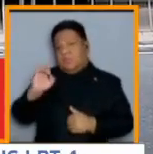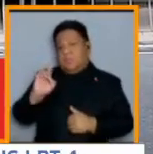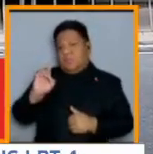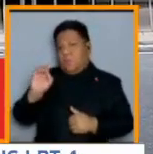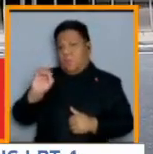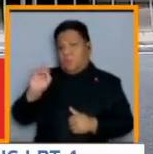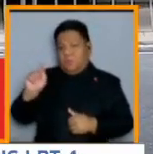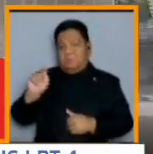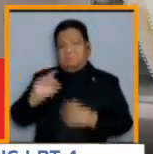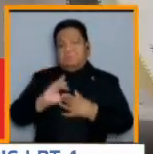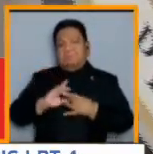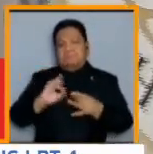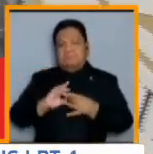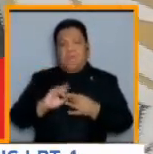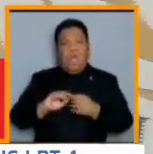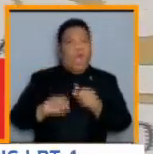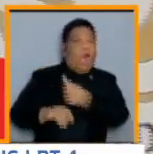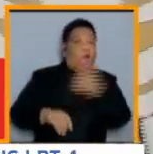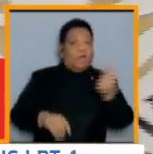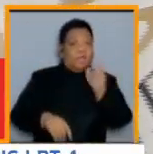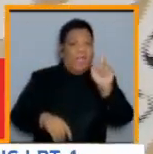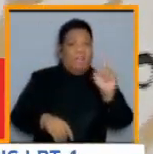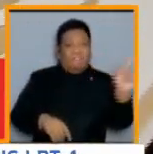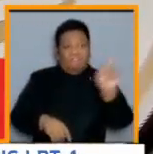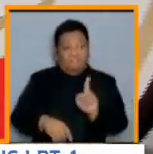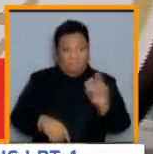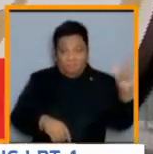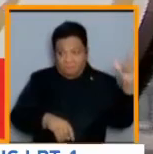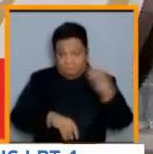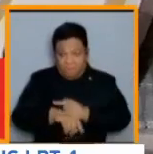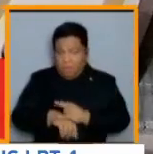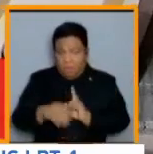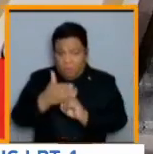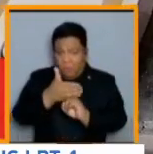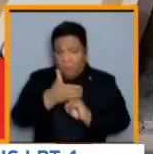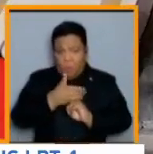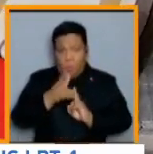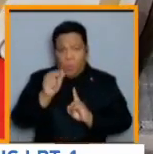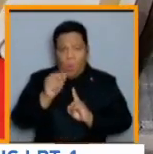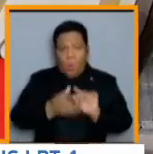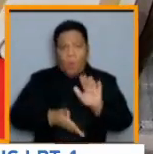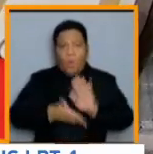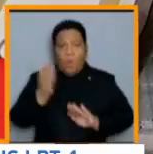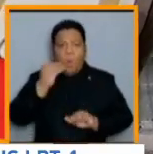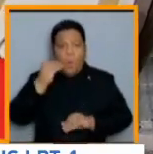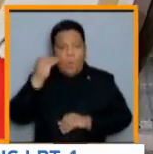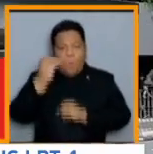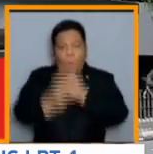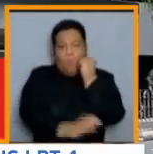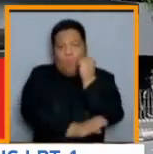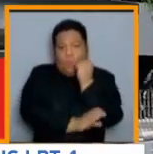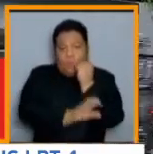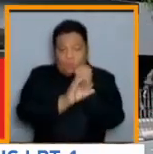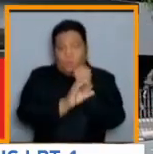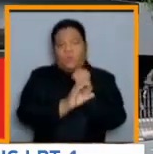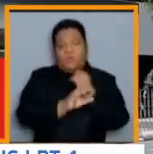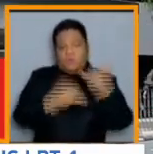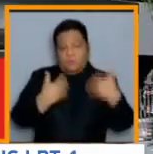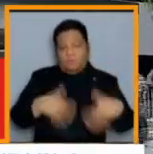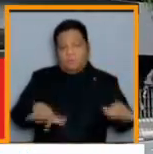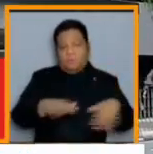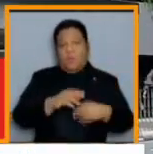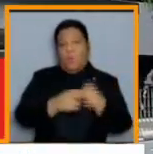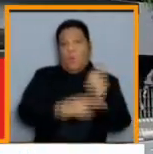na hindi nag-quarantine sa hotel at dumiretso ito sa kanyang condominium unit. Sinundo raw ito ng staff ng hotel sa airport